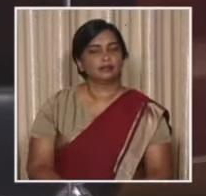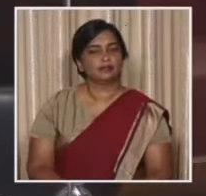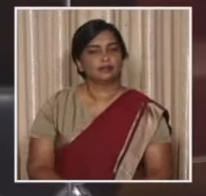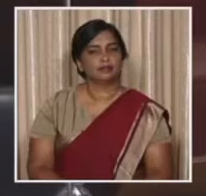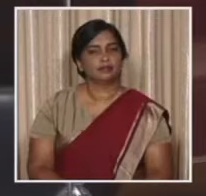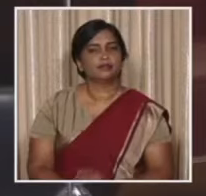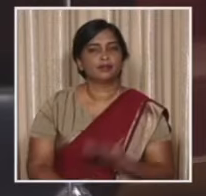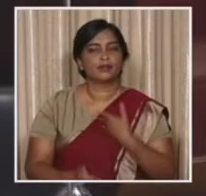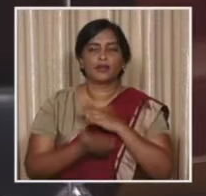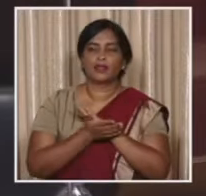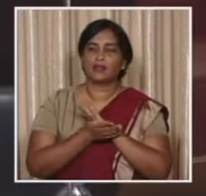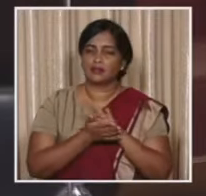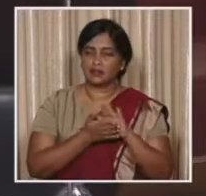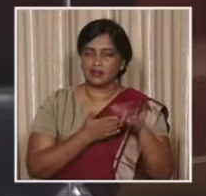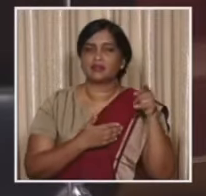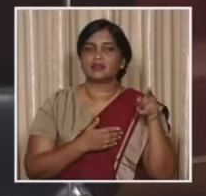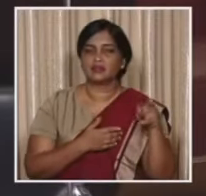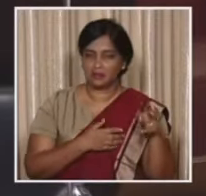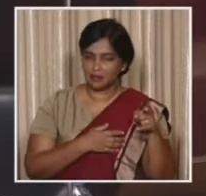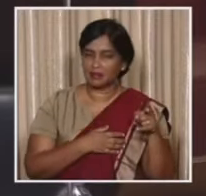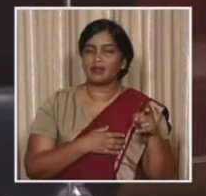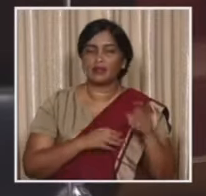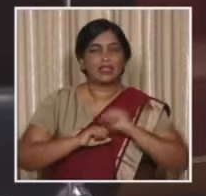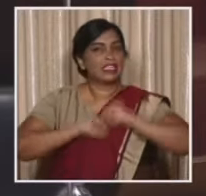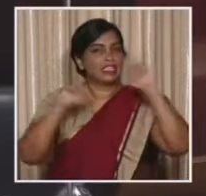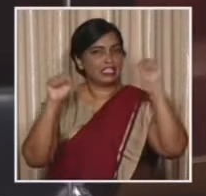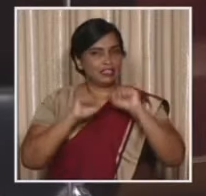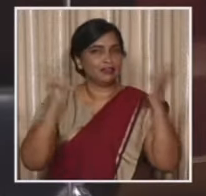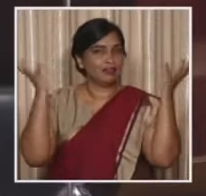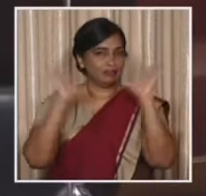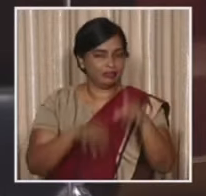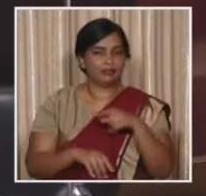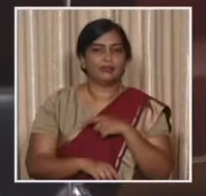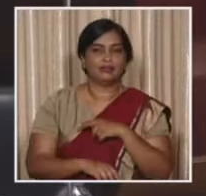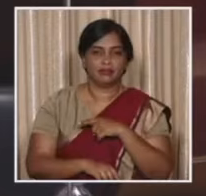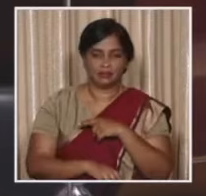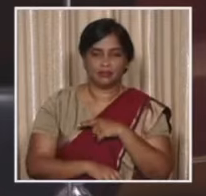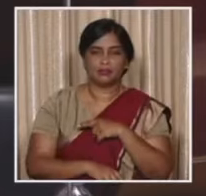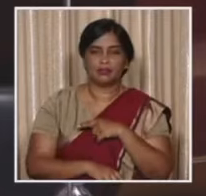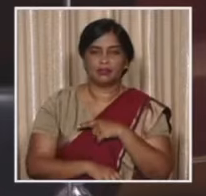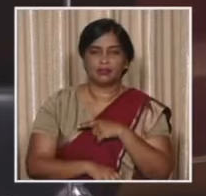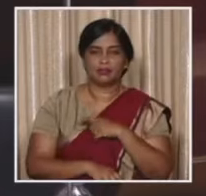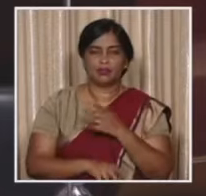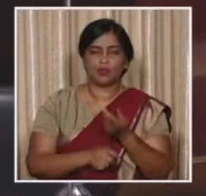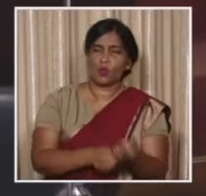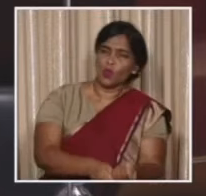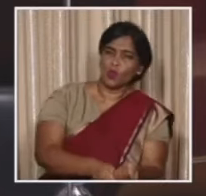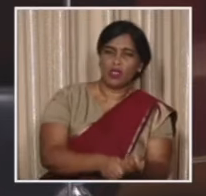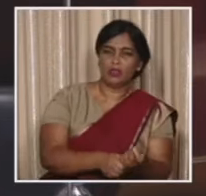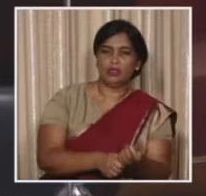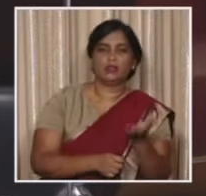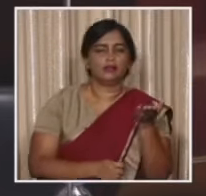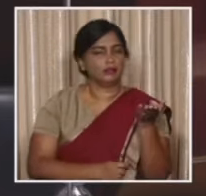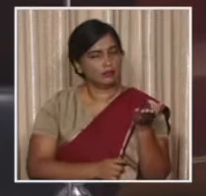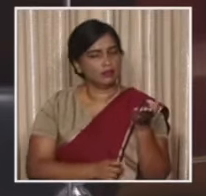Api itu sama kami virus tawa tiba. Ikan apa hari tuh?